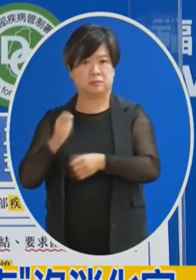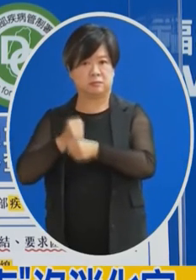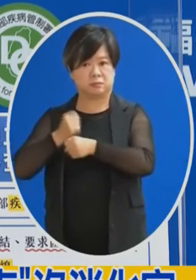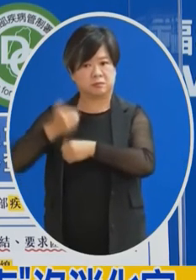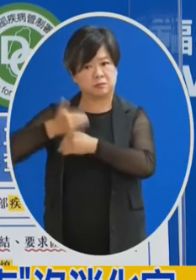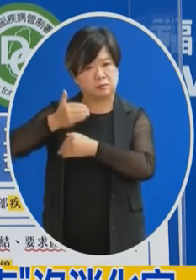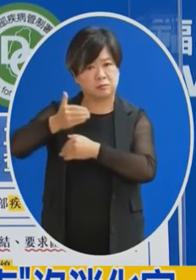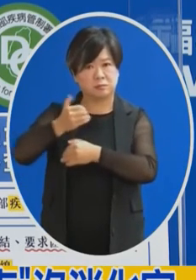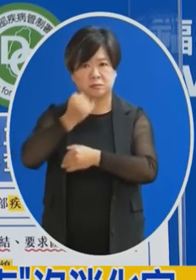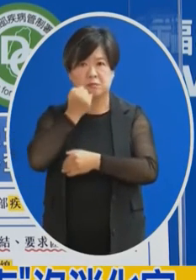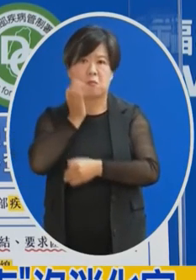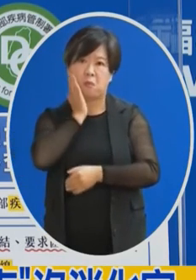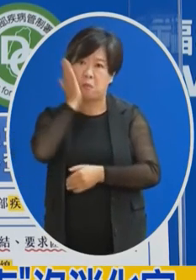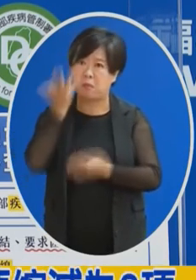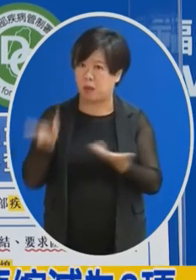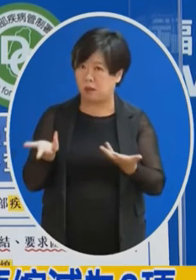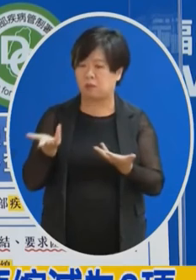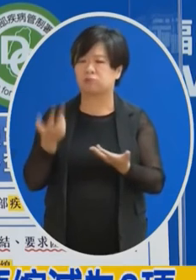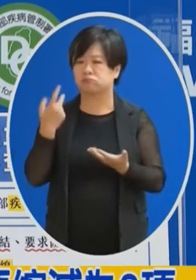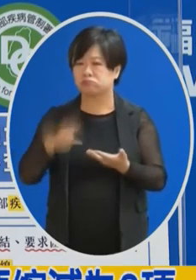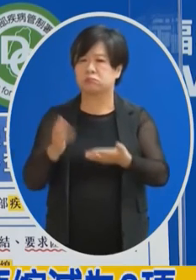是不是可以让它更顺畅。